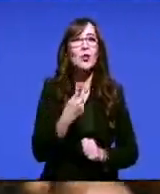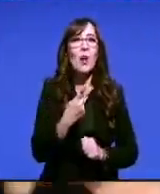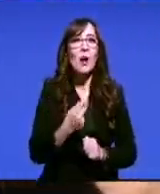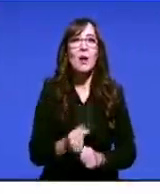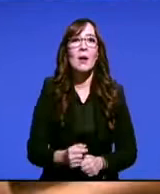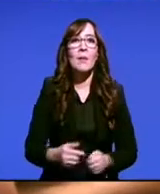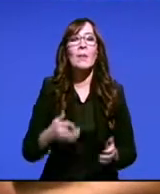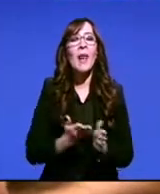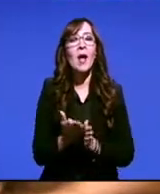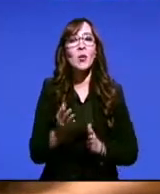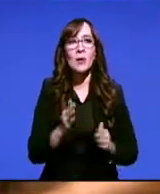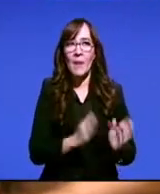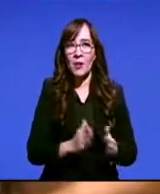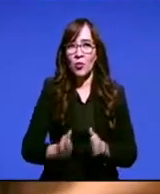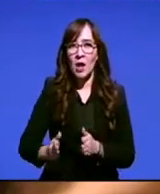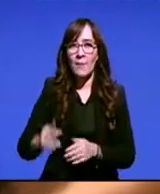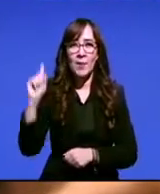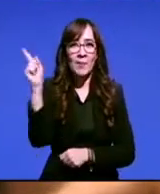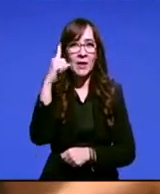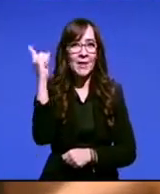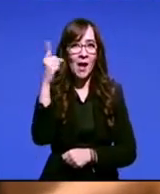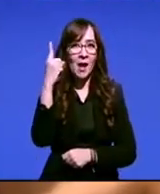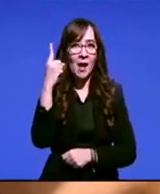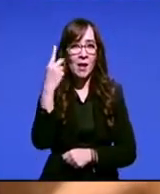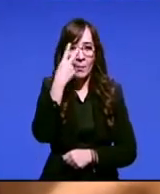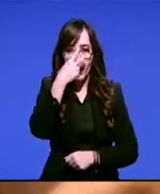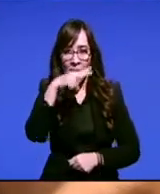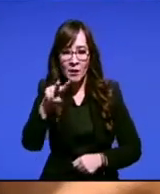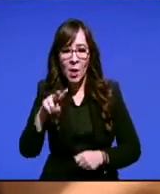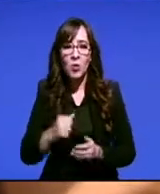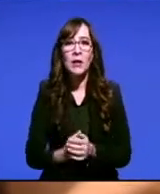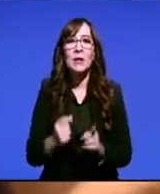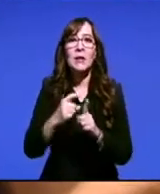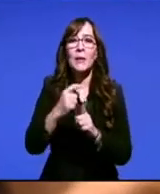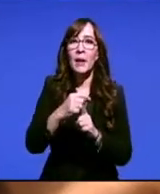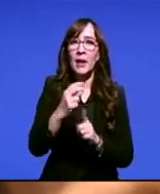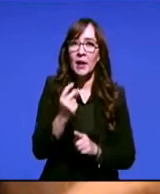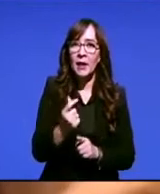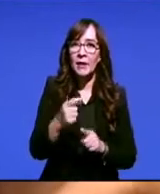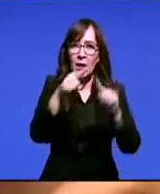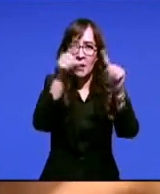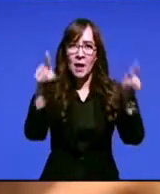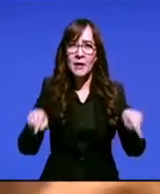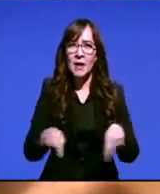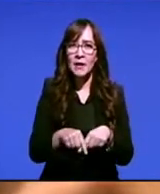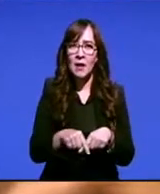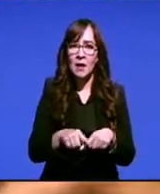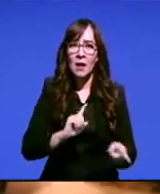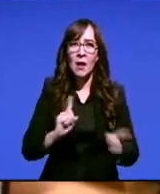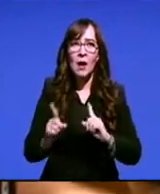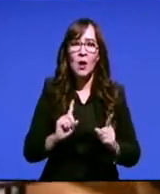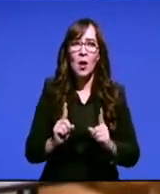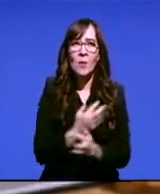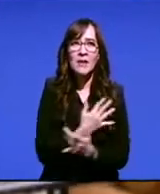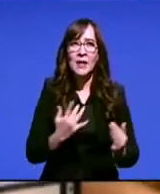pemerintah. Beri kesempatan untuk memantau di DPR dan memantau naskahnya. Oleh karena rakyat diberi kesempatan, maka rakyat menjadi tahu